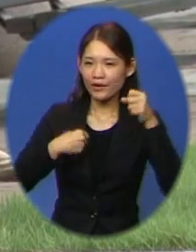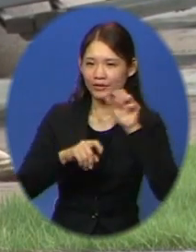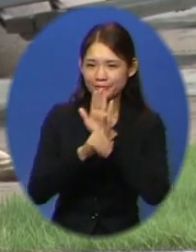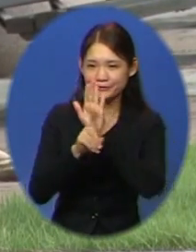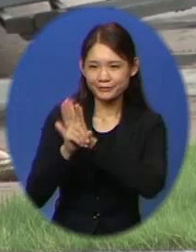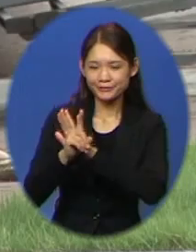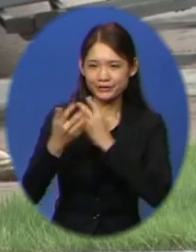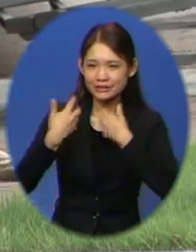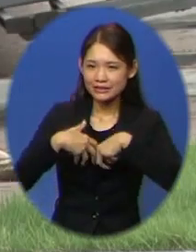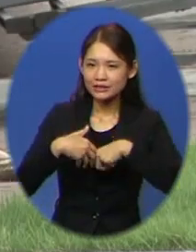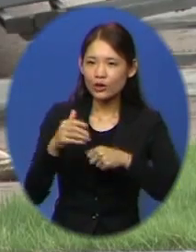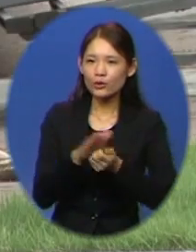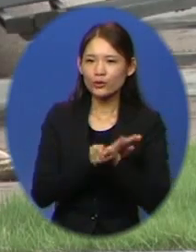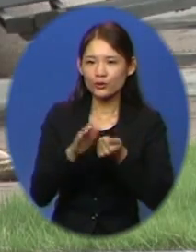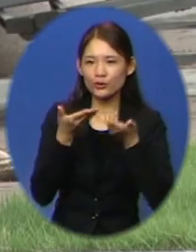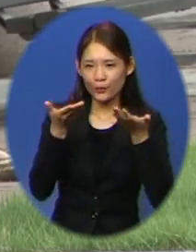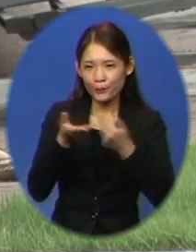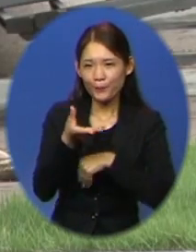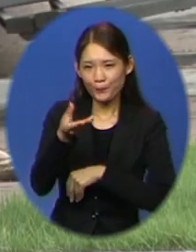무료로 제공한다고 합니다.